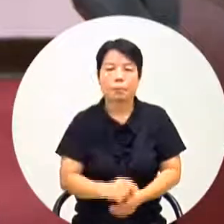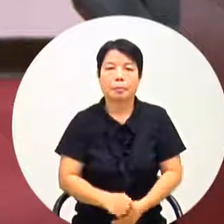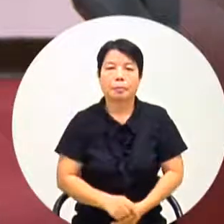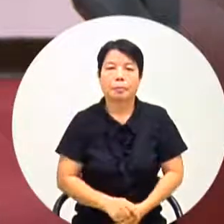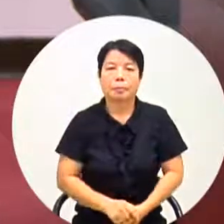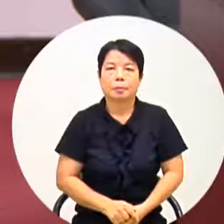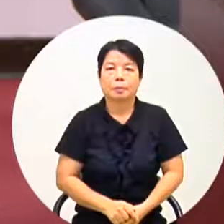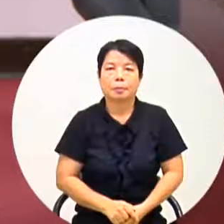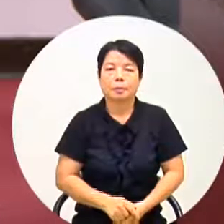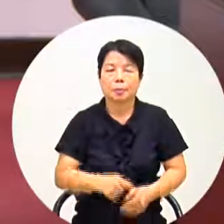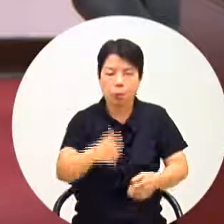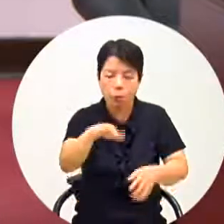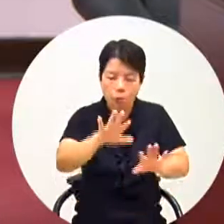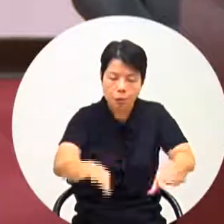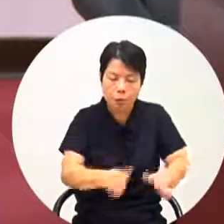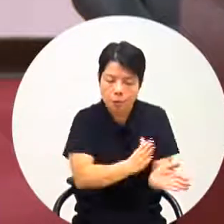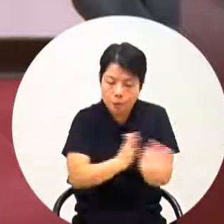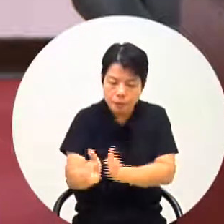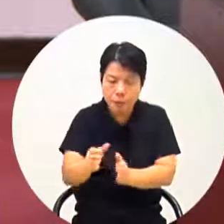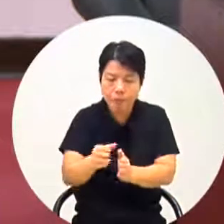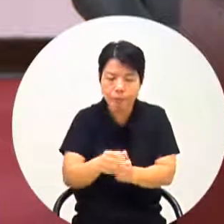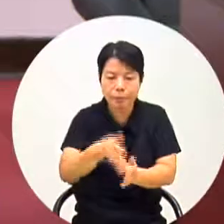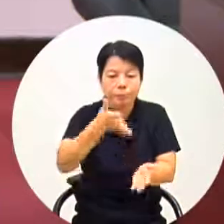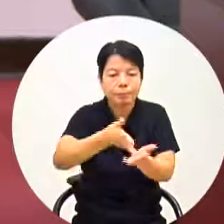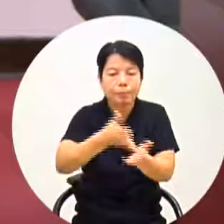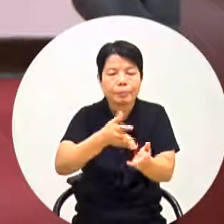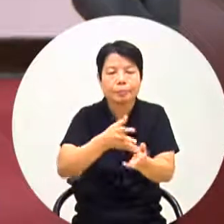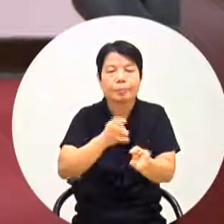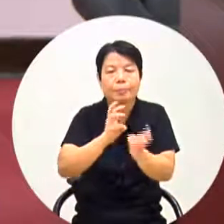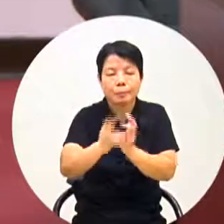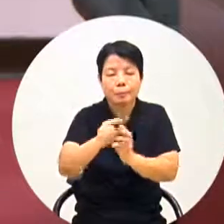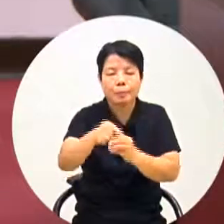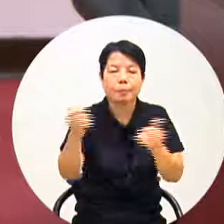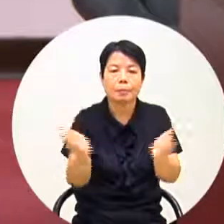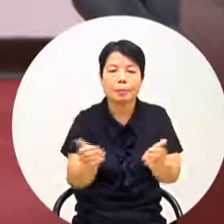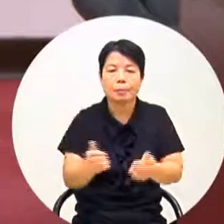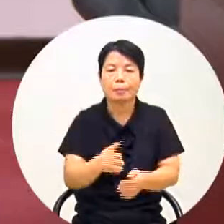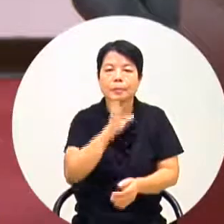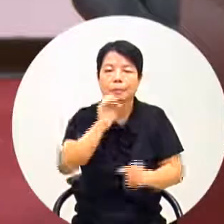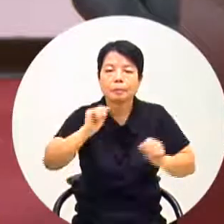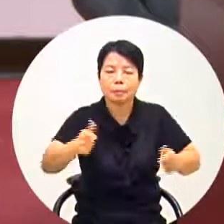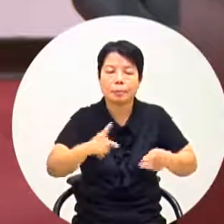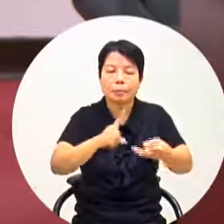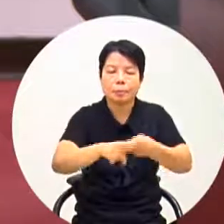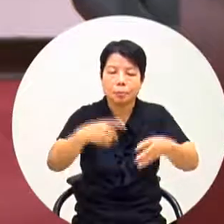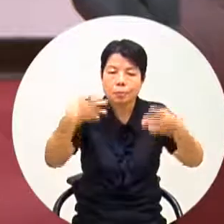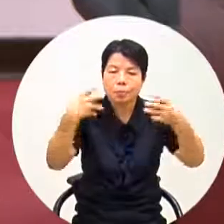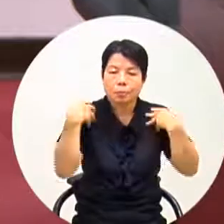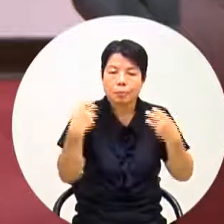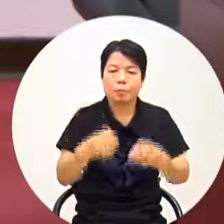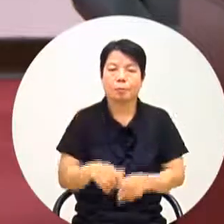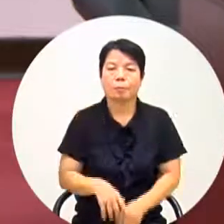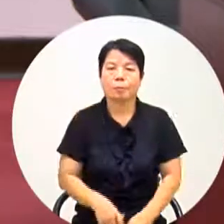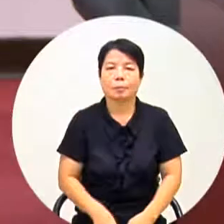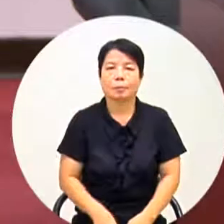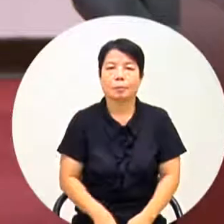它讲出来，这些问题是不是请我们主委跟我们的